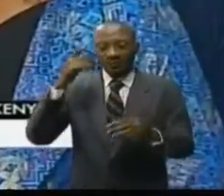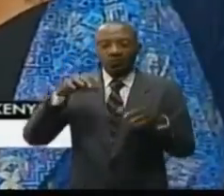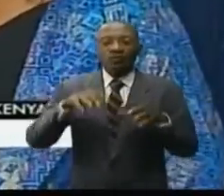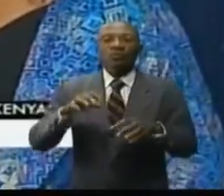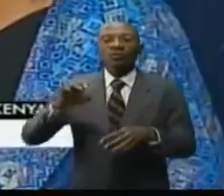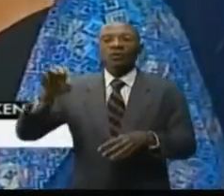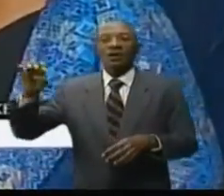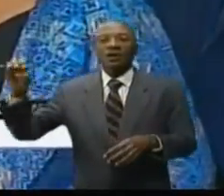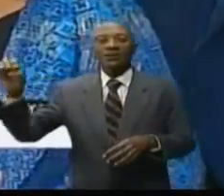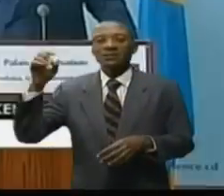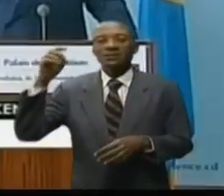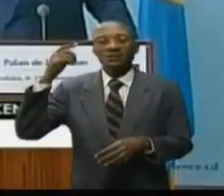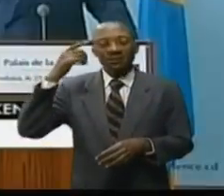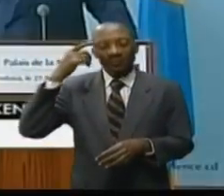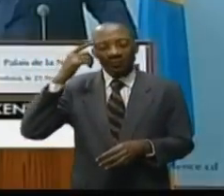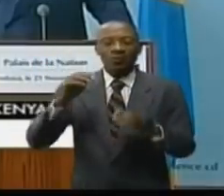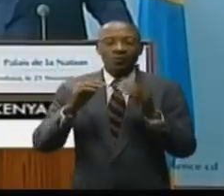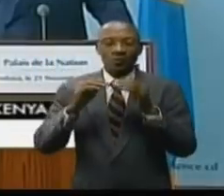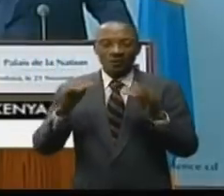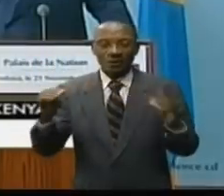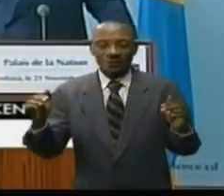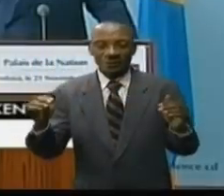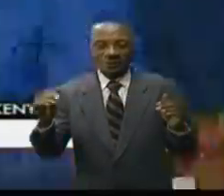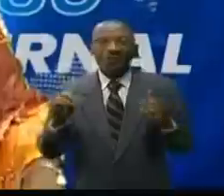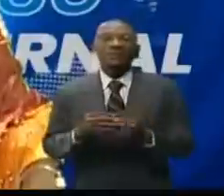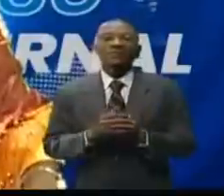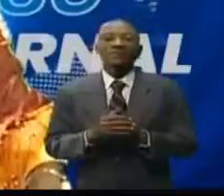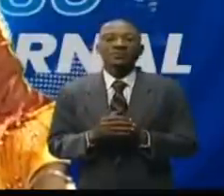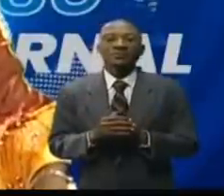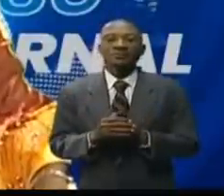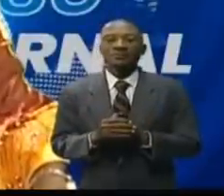les titres, madame, messieurs. Bonjour et bienvenue à tous.